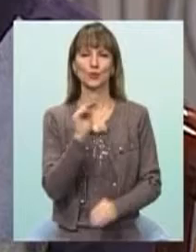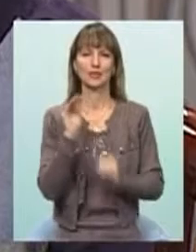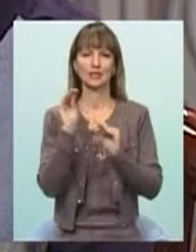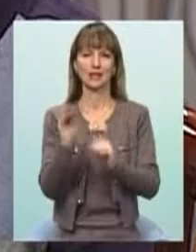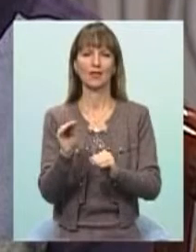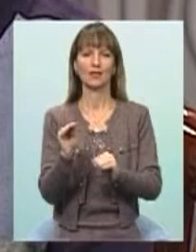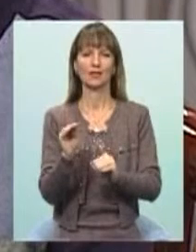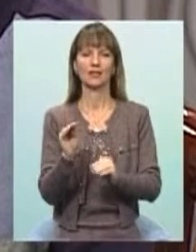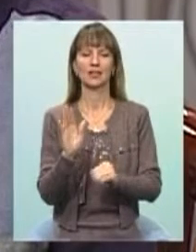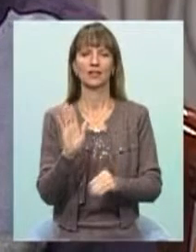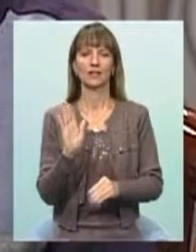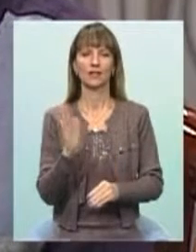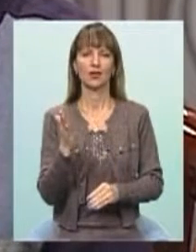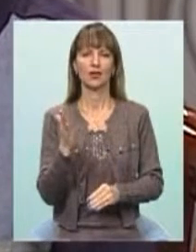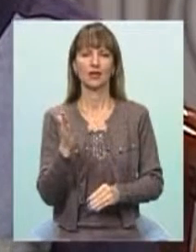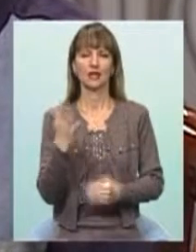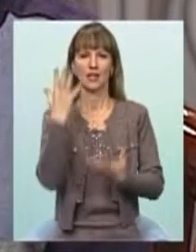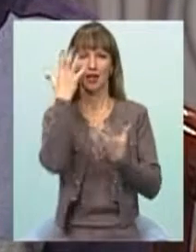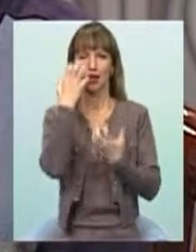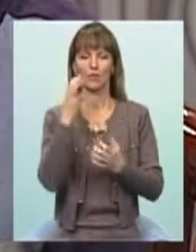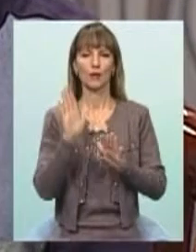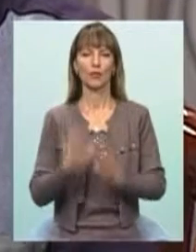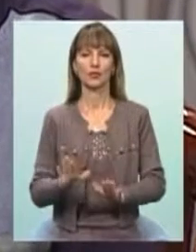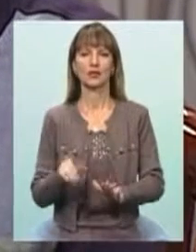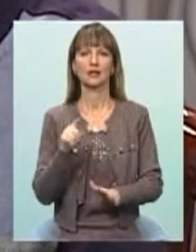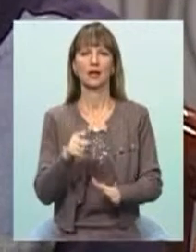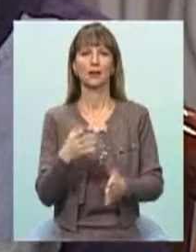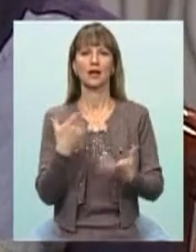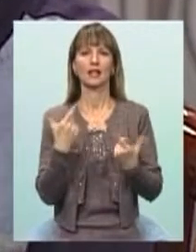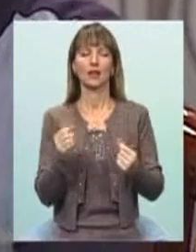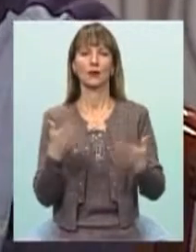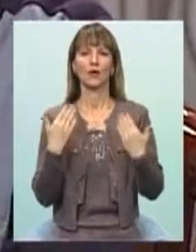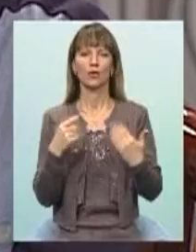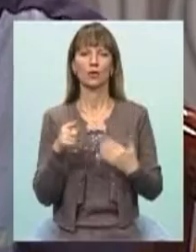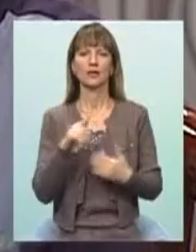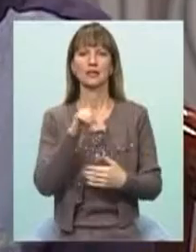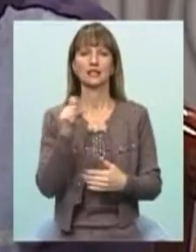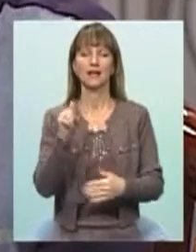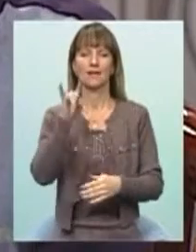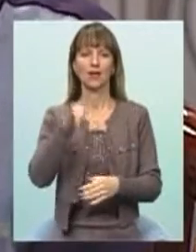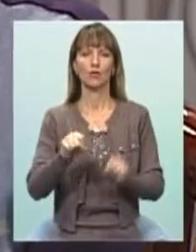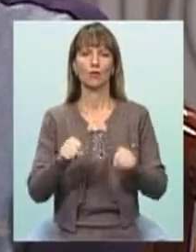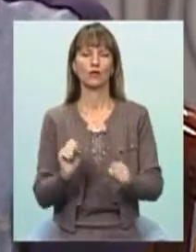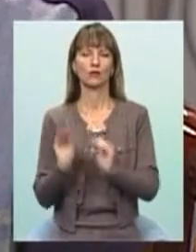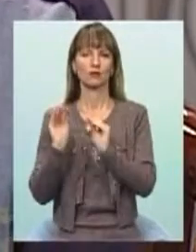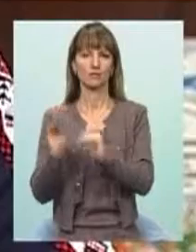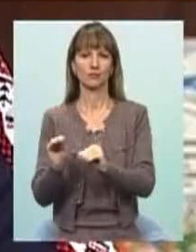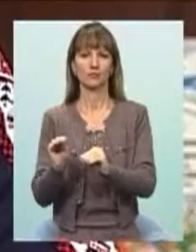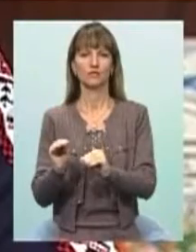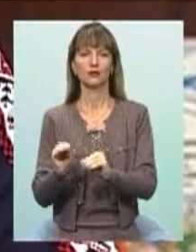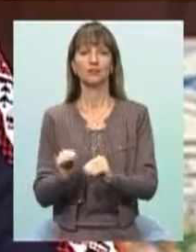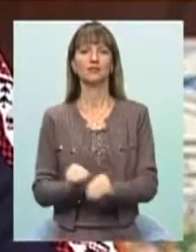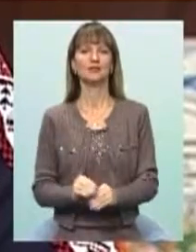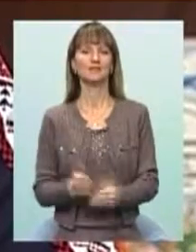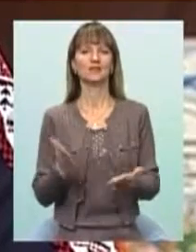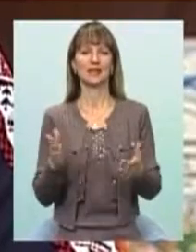ставити в темному місці, там, де прохолодно. За вікном можна поставити. А